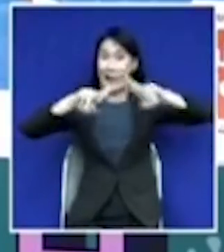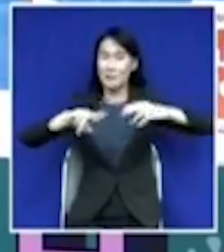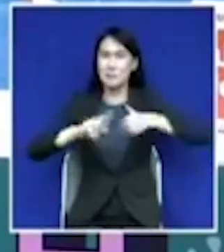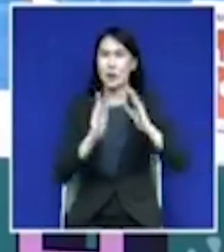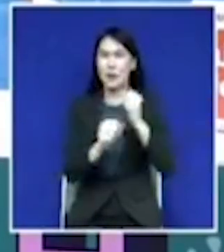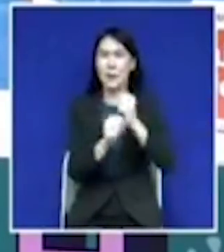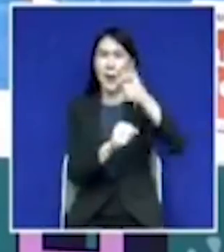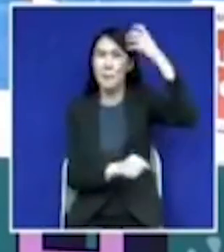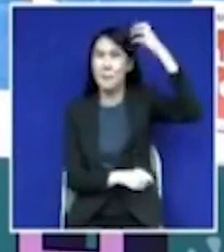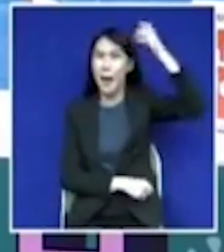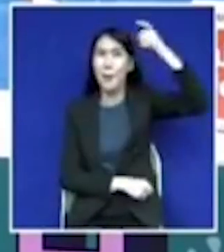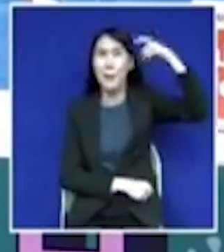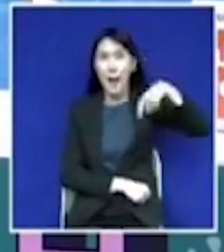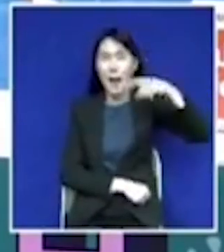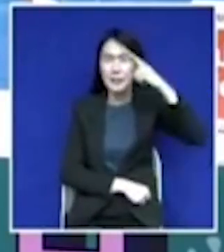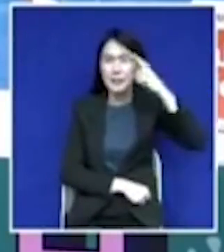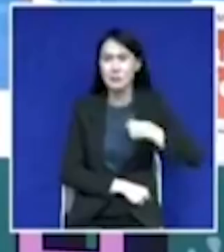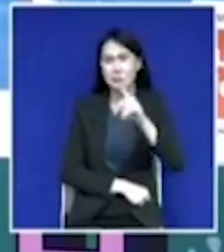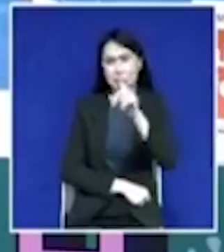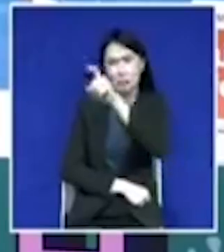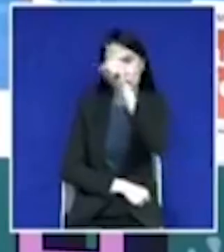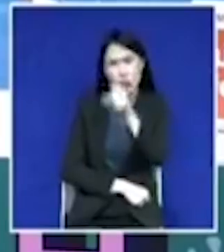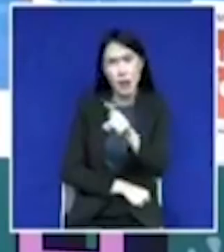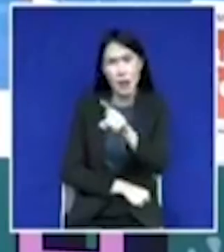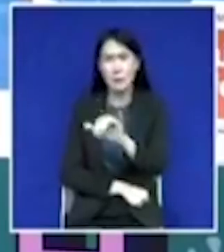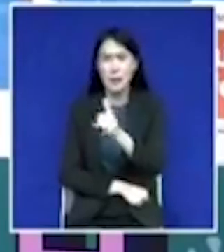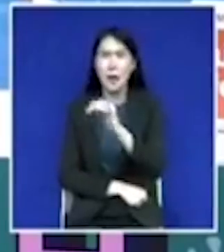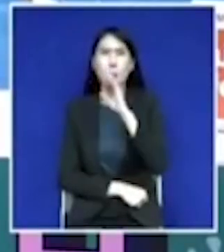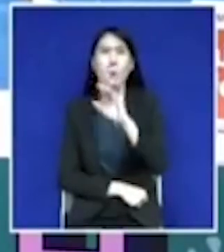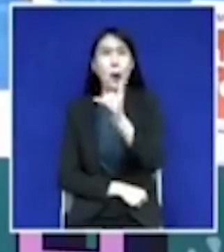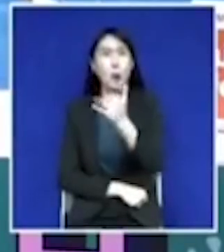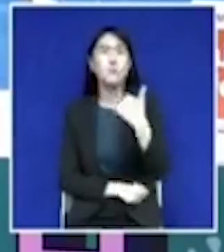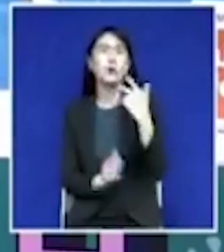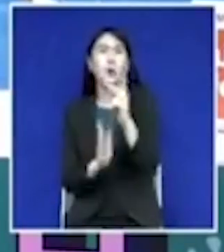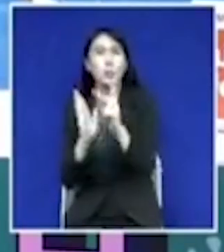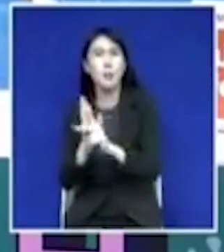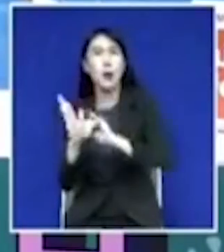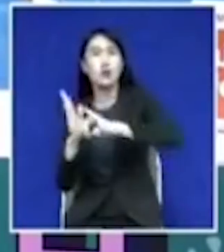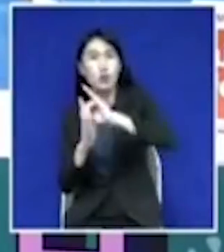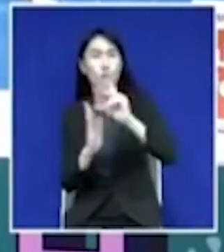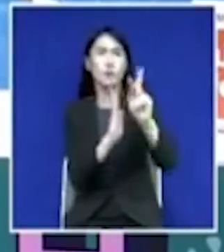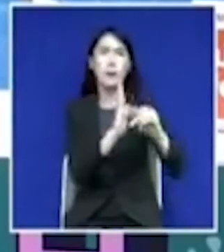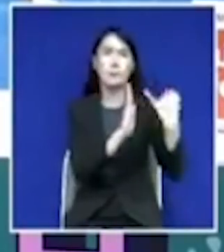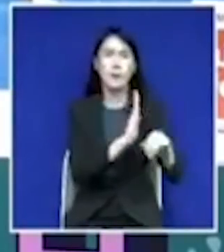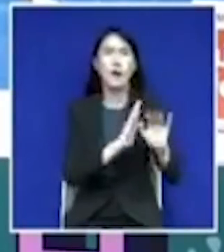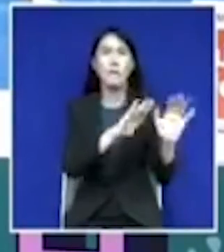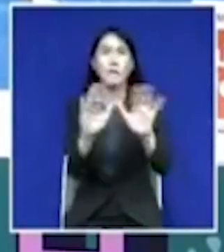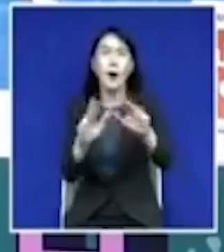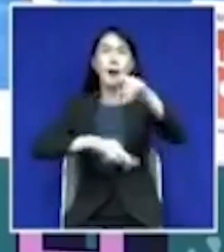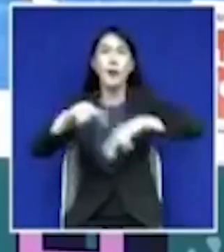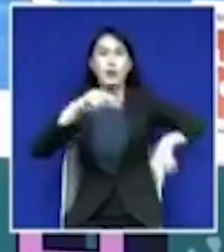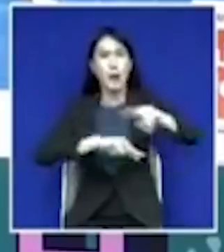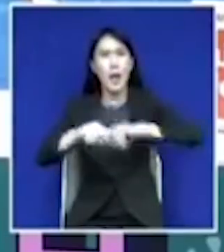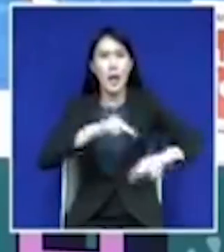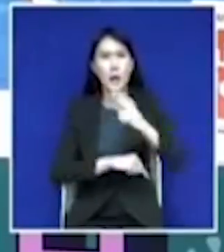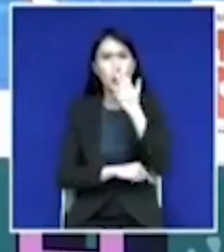ต่างๆเหล่านี้เพราะว่าเขาเองก็เข้ามาทั้งถูกกฎหมายไม่ถูกกฎหมายอะไรอย่างไรดูแลเขาอย่างดีนะครับเพราะเราก็ต้อง